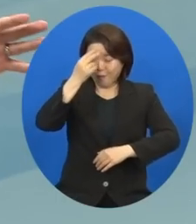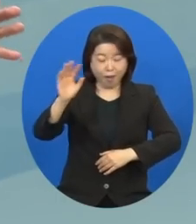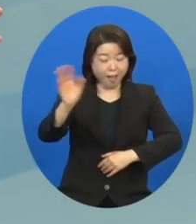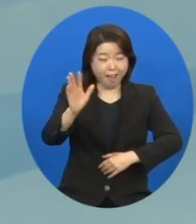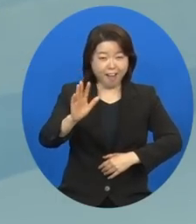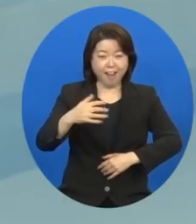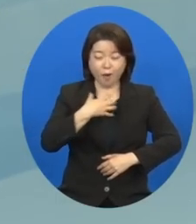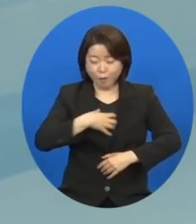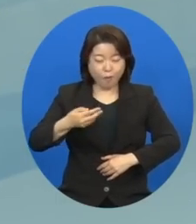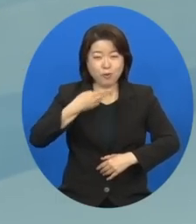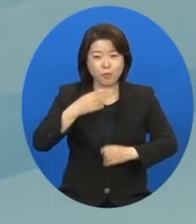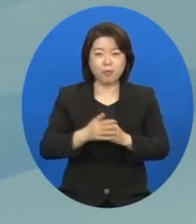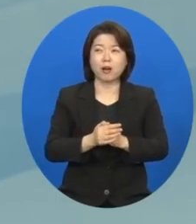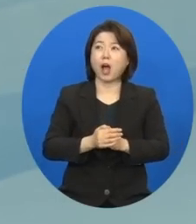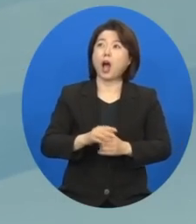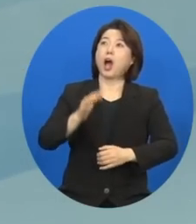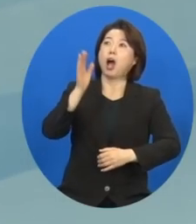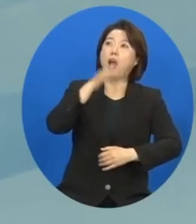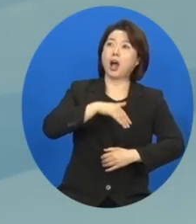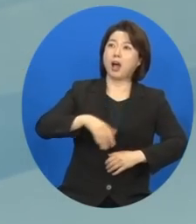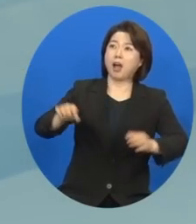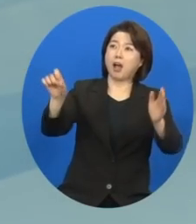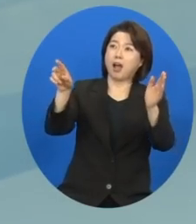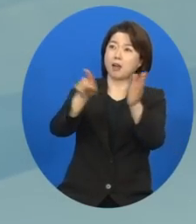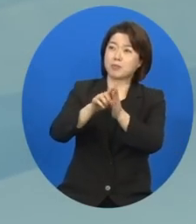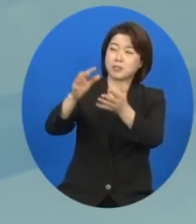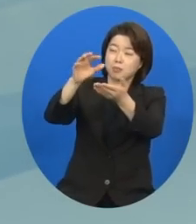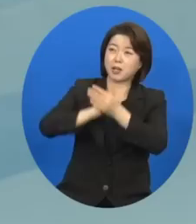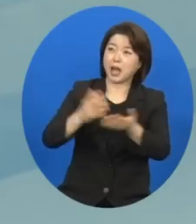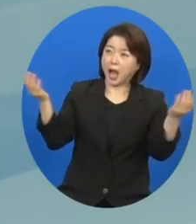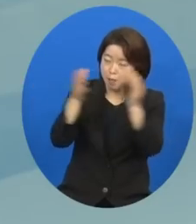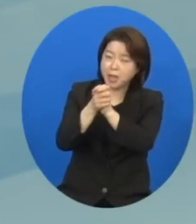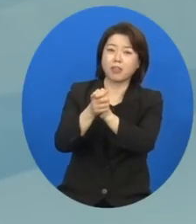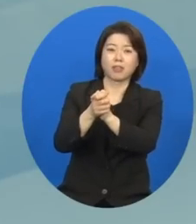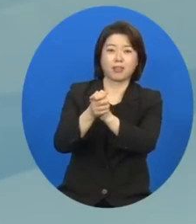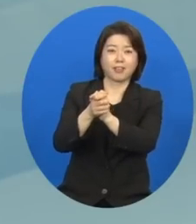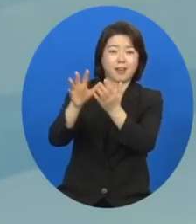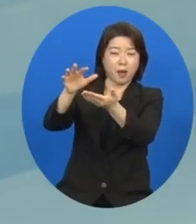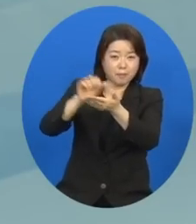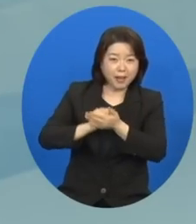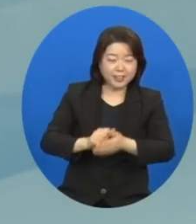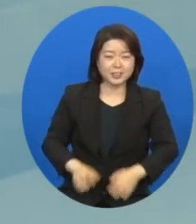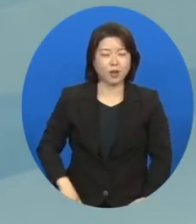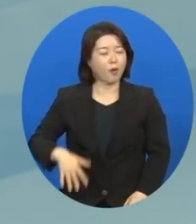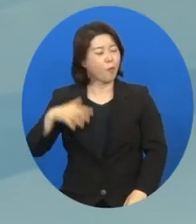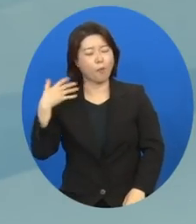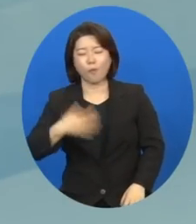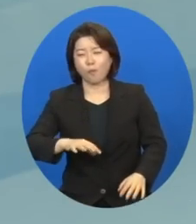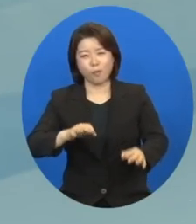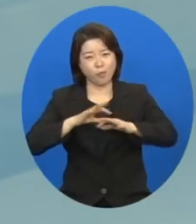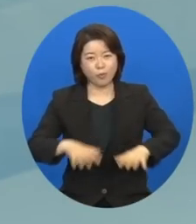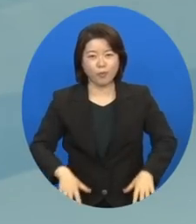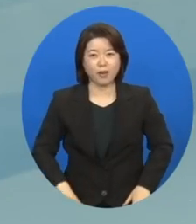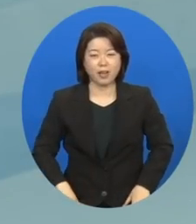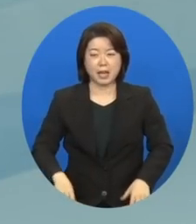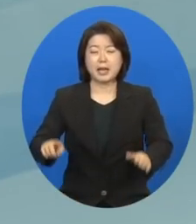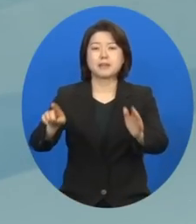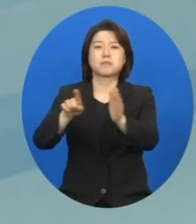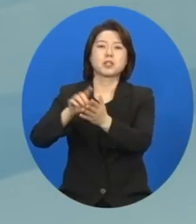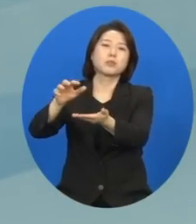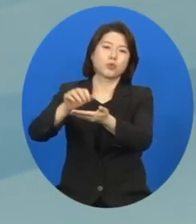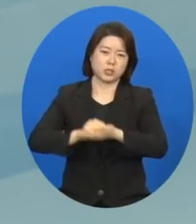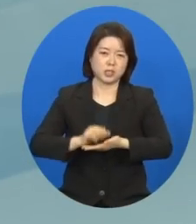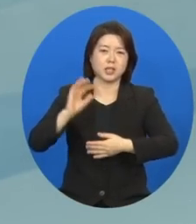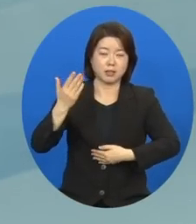않고 믿음으로 그냥 받았대요. 아멘! 아멘으로 그냥. 여러분 놀랍지 않습니까? 믿음으로 취하라는 거예요.